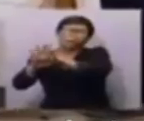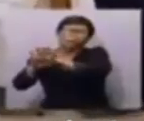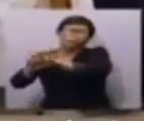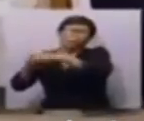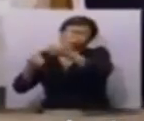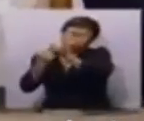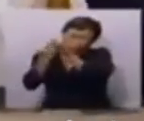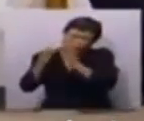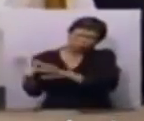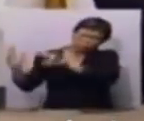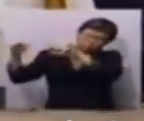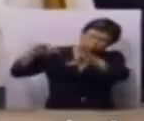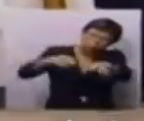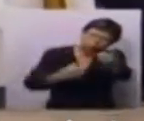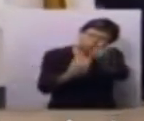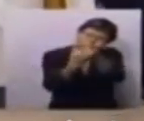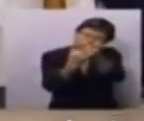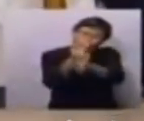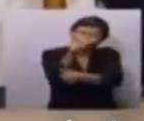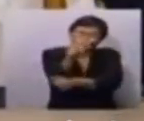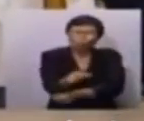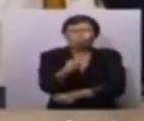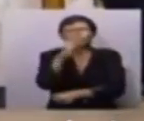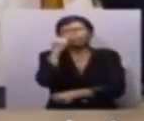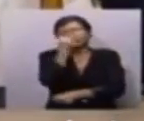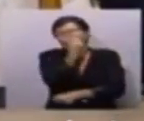sokongan kepada calon mereka.